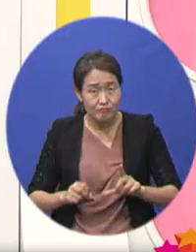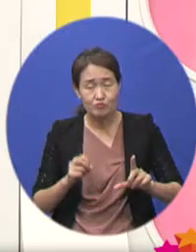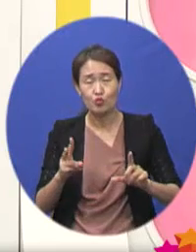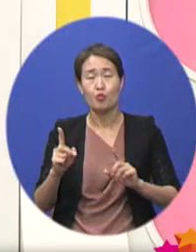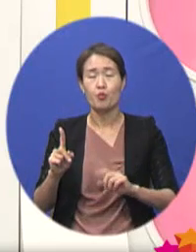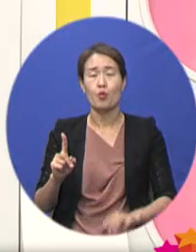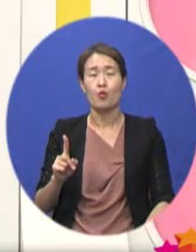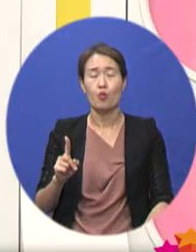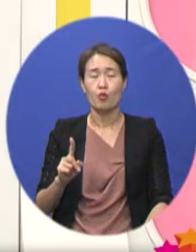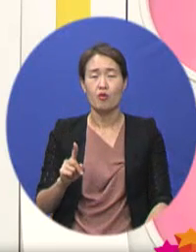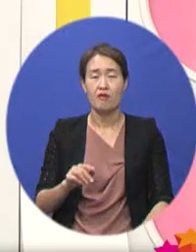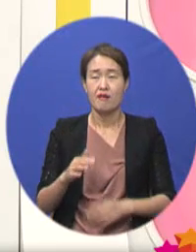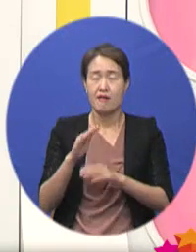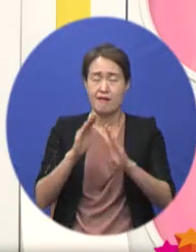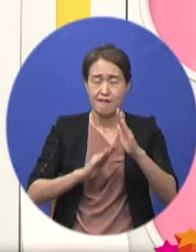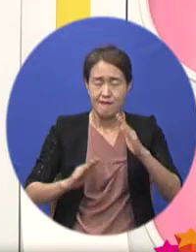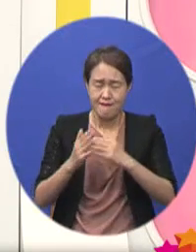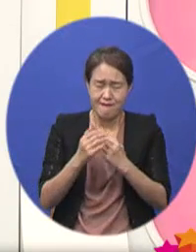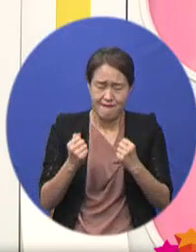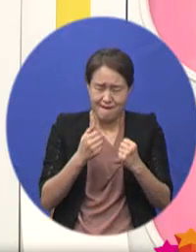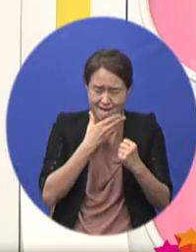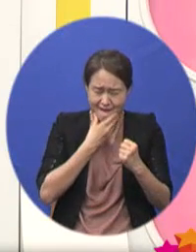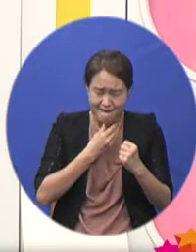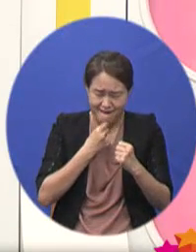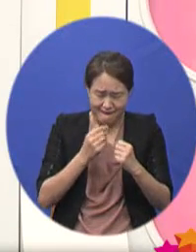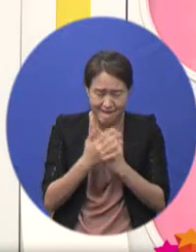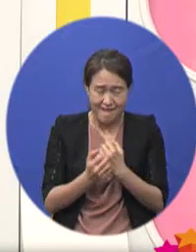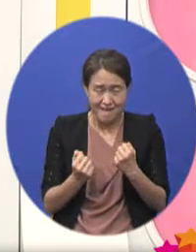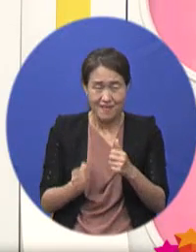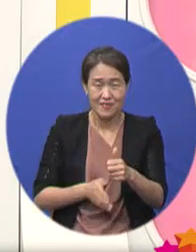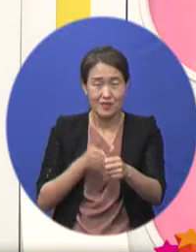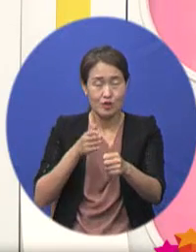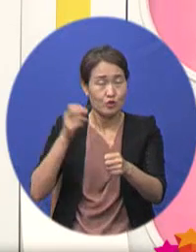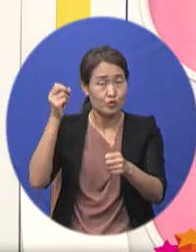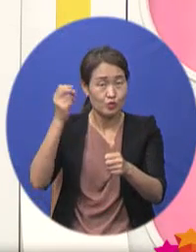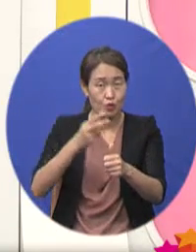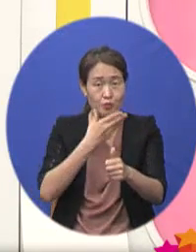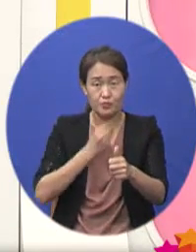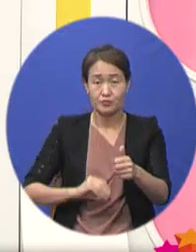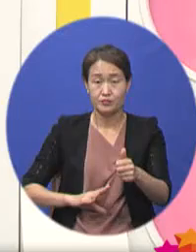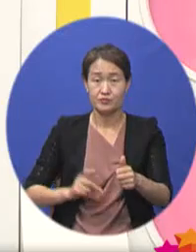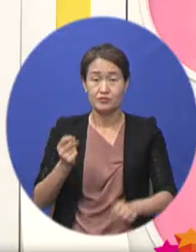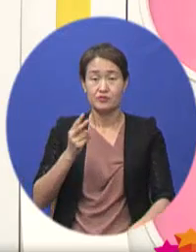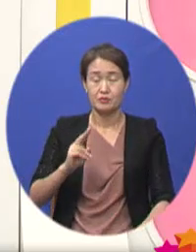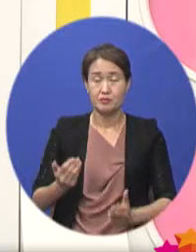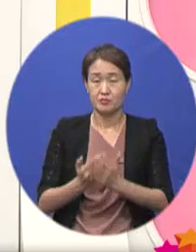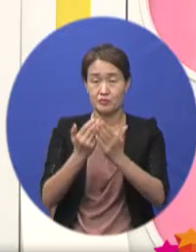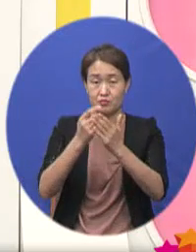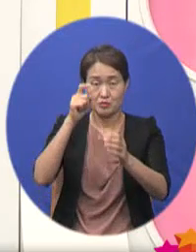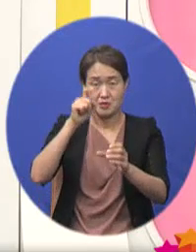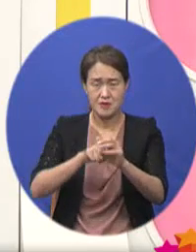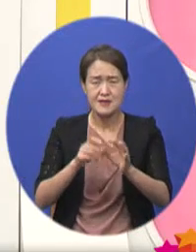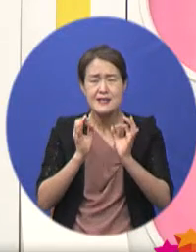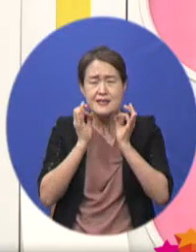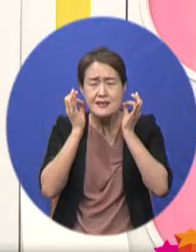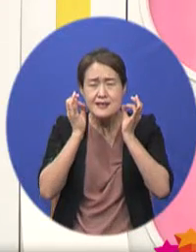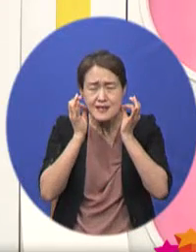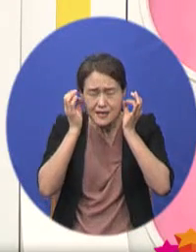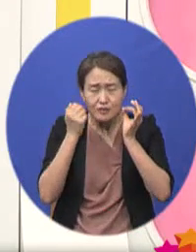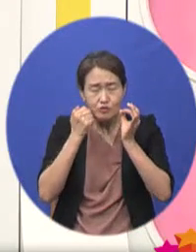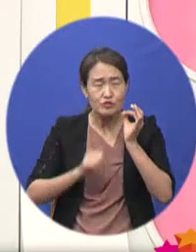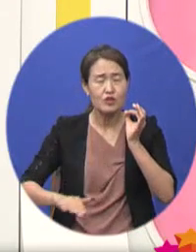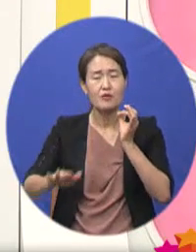댕내도 가와 만사성 하시고 예. 건강하십시오. 그리고 복지TV 발전을 위해 노력하고 계시는